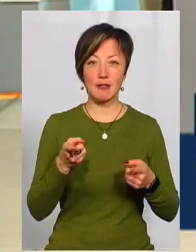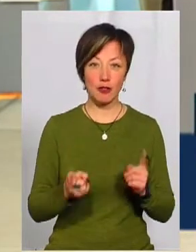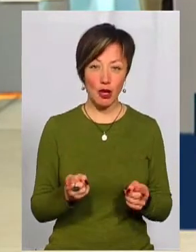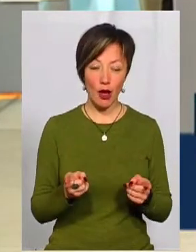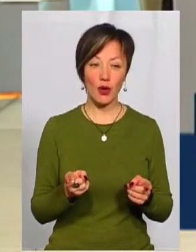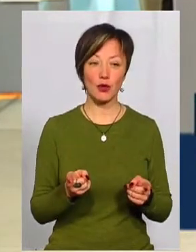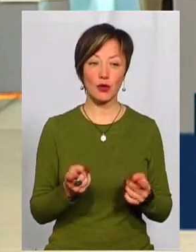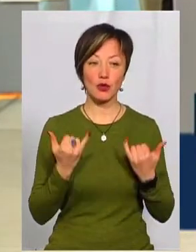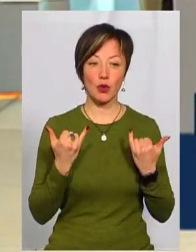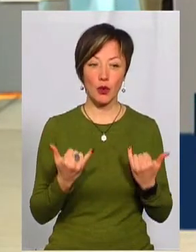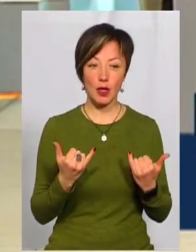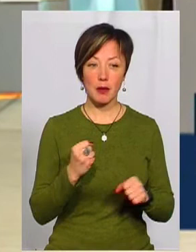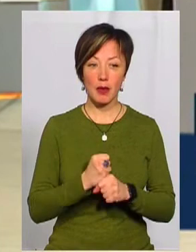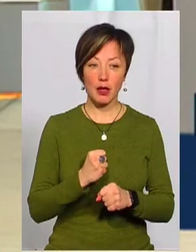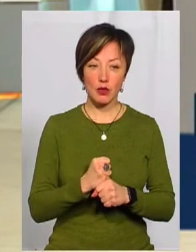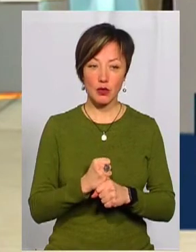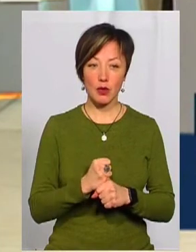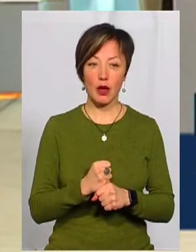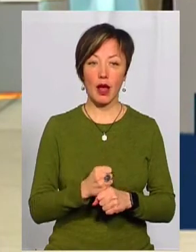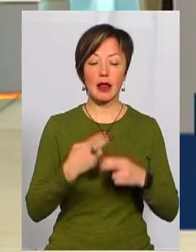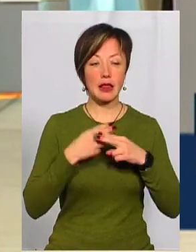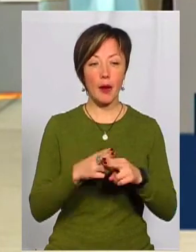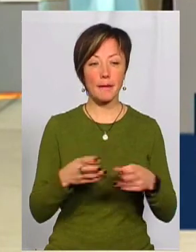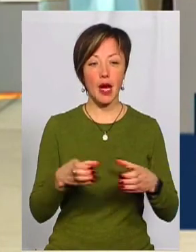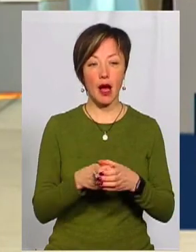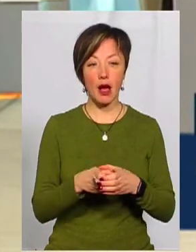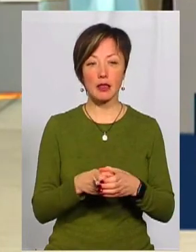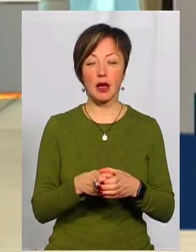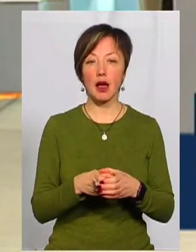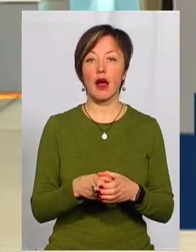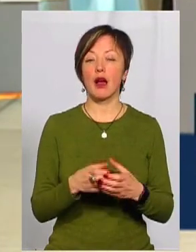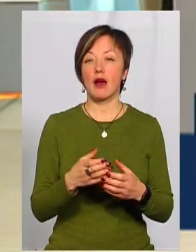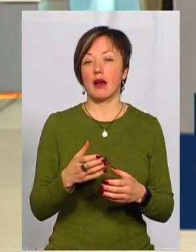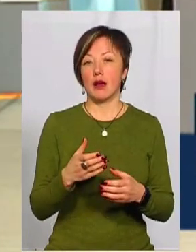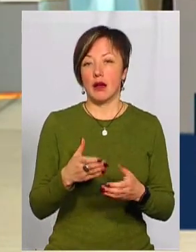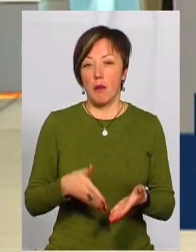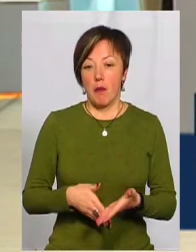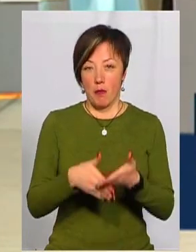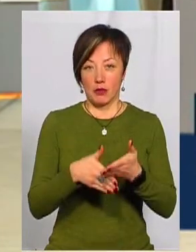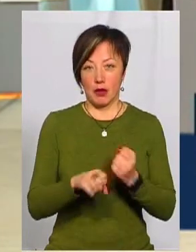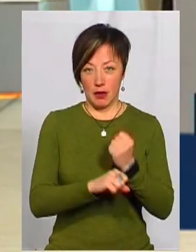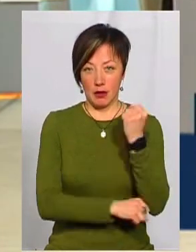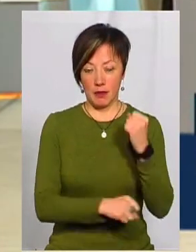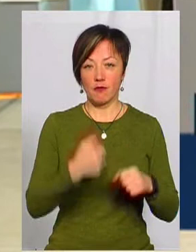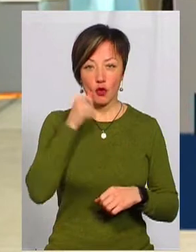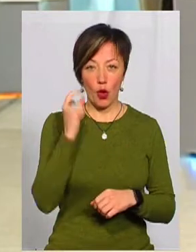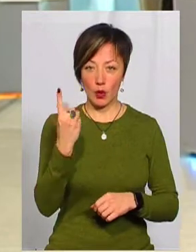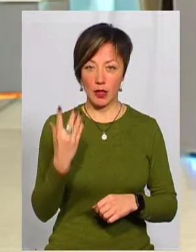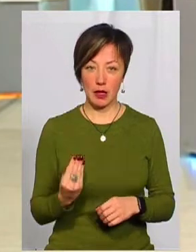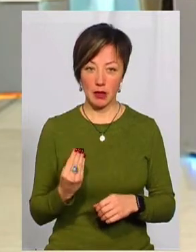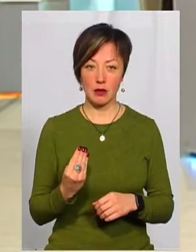звичайно, сьогодні працює теж бригада, сьогодні працює гарантійщик у нас. Вчора ми один